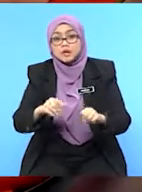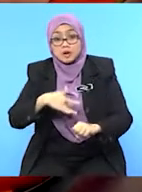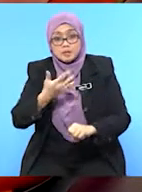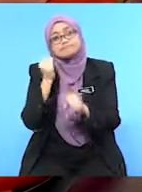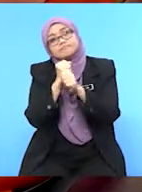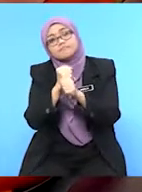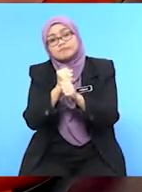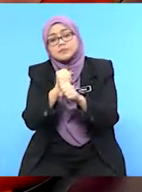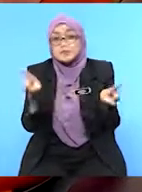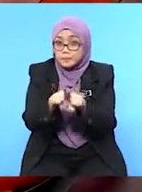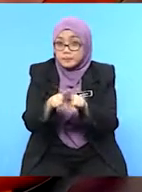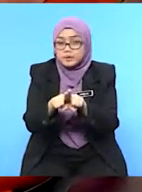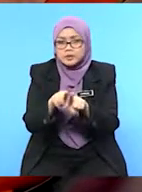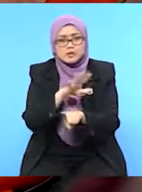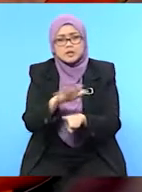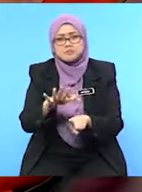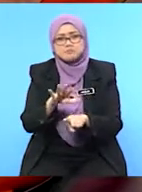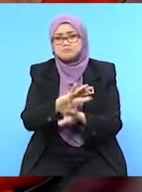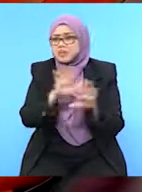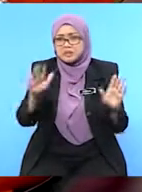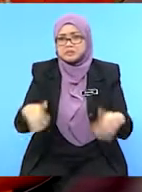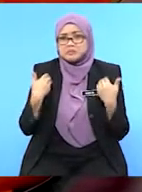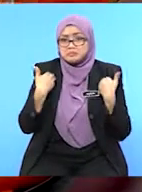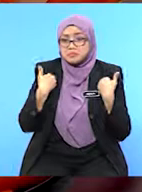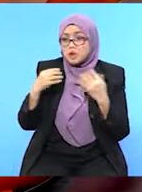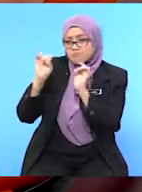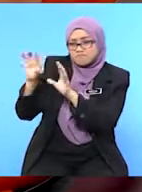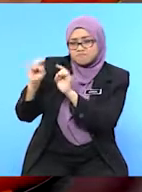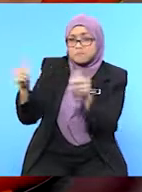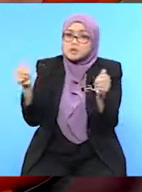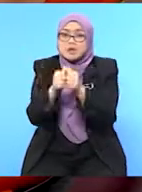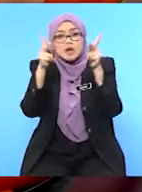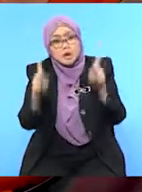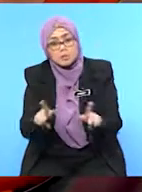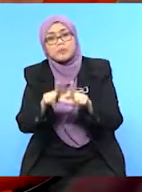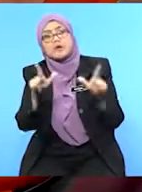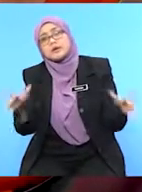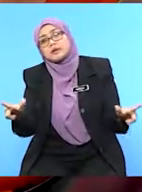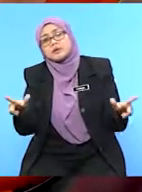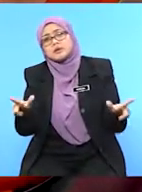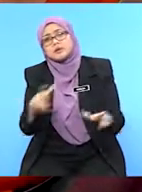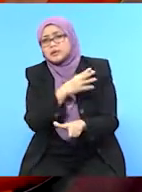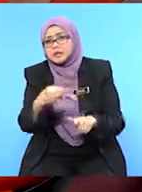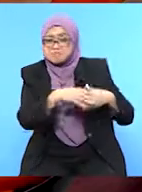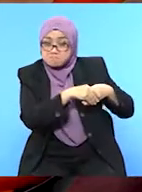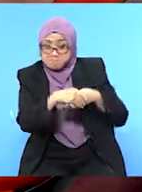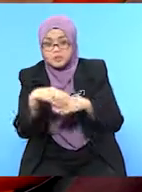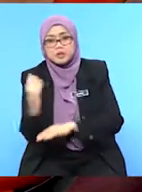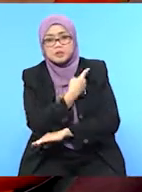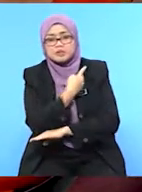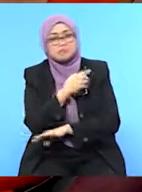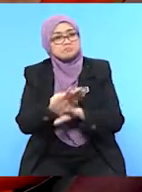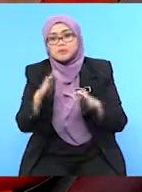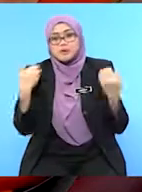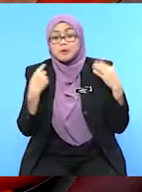tampil mewujudkan persatuan kaum adalah diri mereka pemimpin-pemimpin negara juga tidak akan mengeluarkan pedangnya boleh menjejaskan